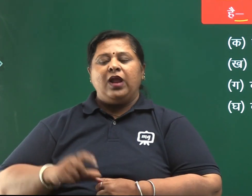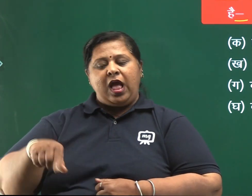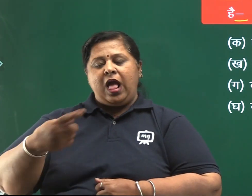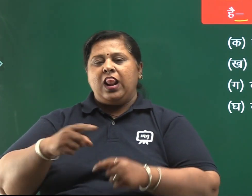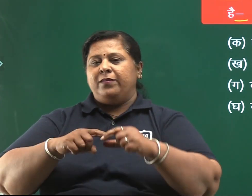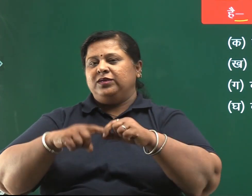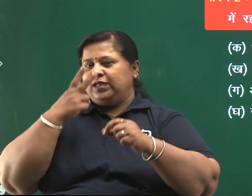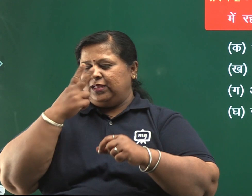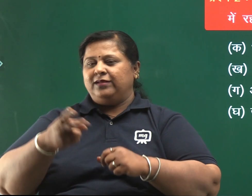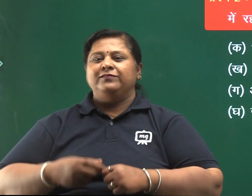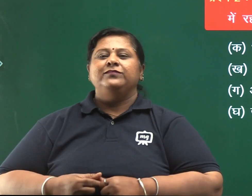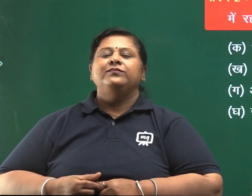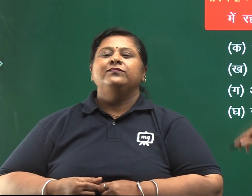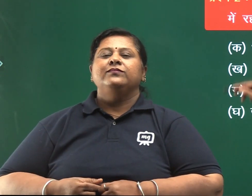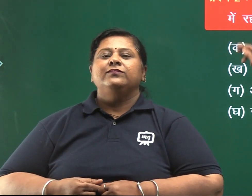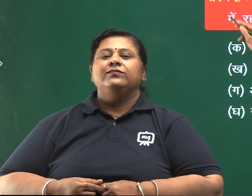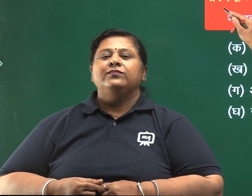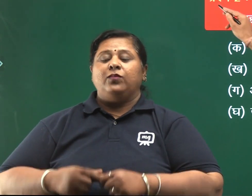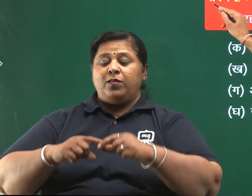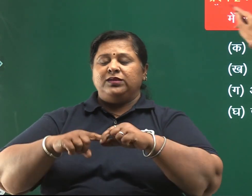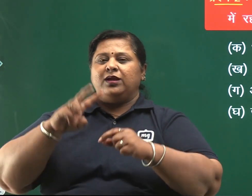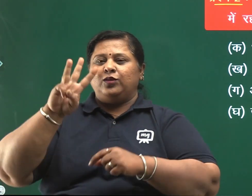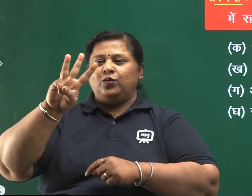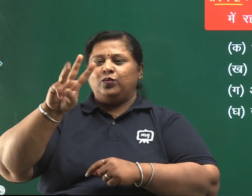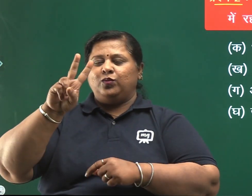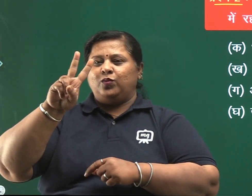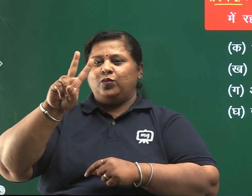आगे का प्रश्न देखते हैं। प्रश्न संख्या 2,